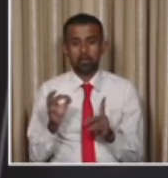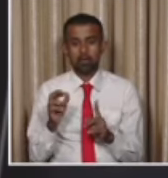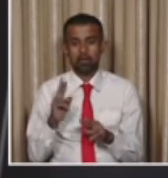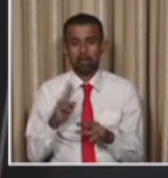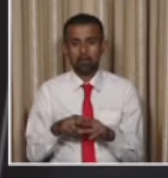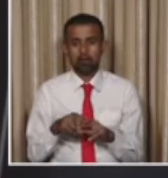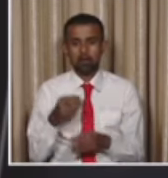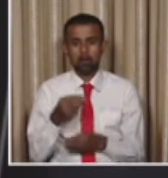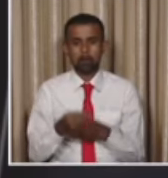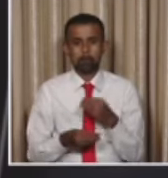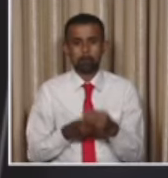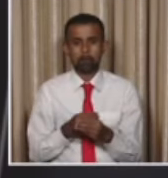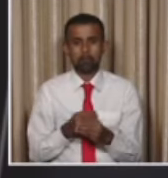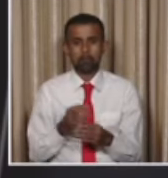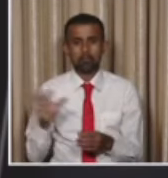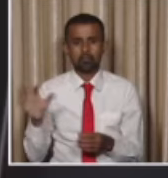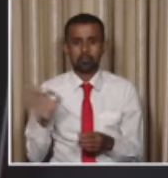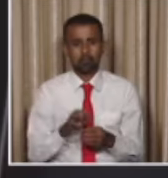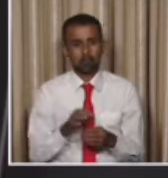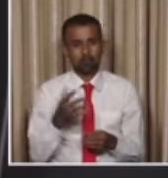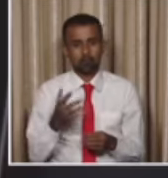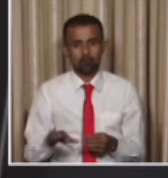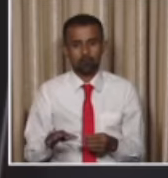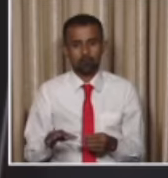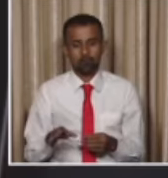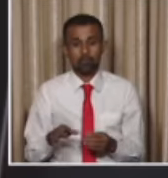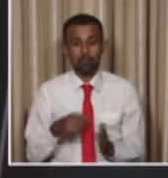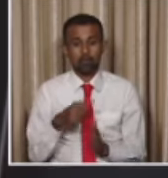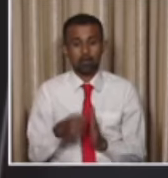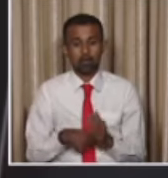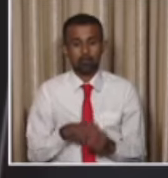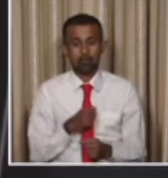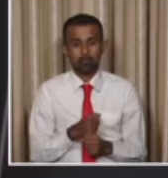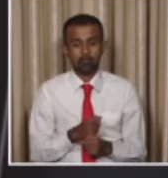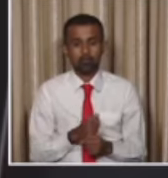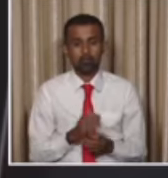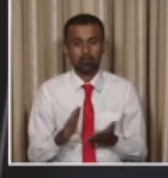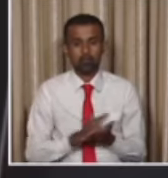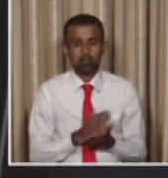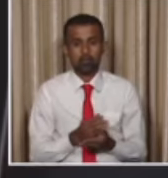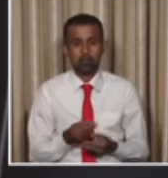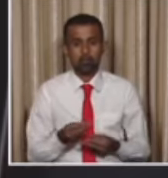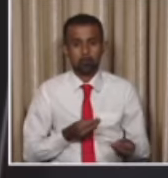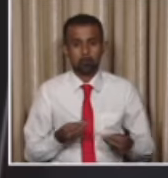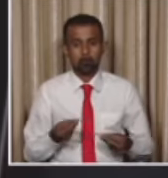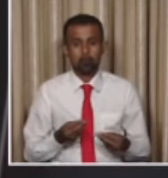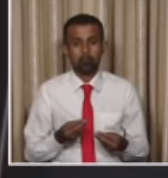සමාගම පත් කරගත්තා. ඒ අය තමයි ලංකා ආණ්ඩුව වෙනුවෙන් මේ ගැනදරු කරන්න